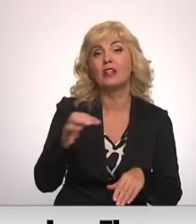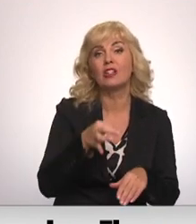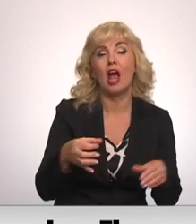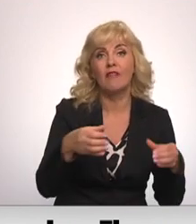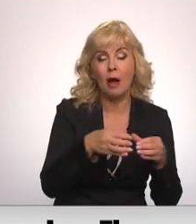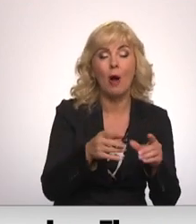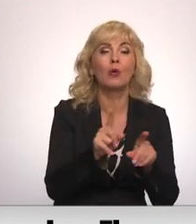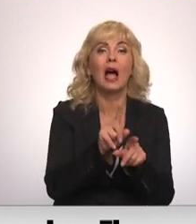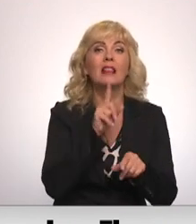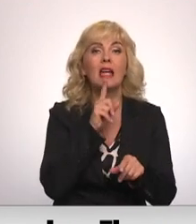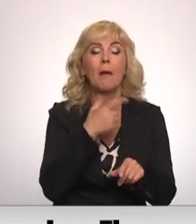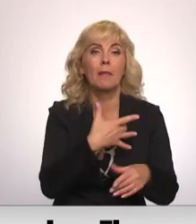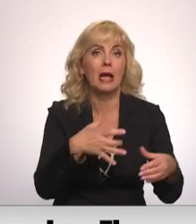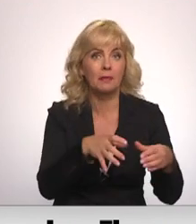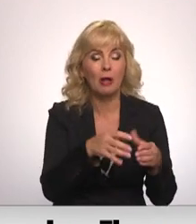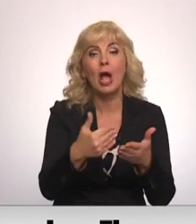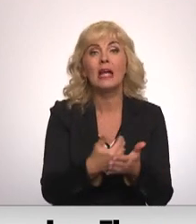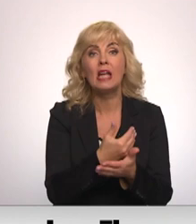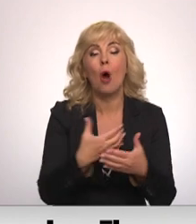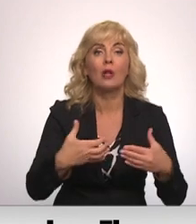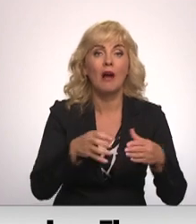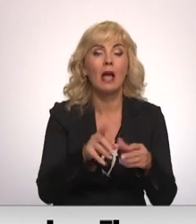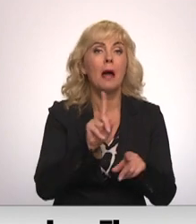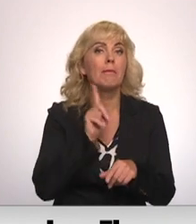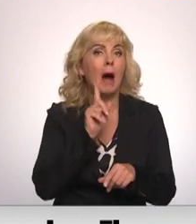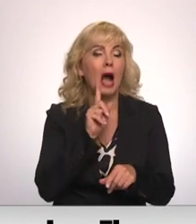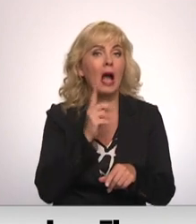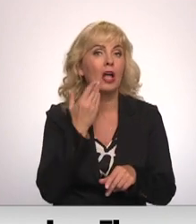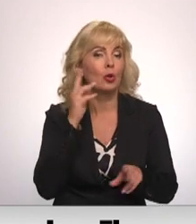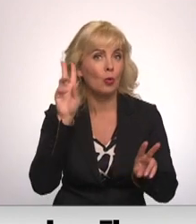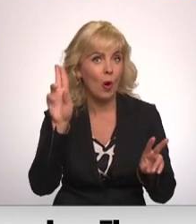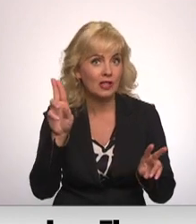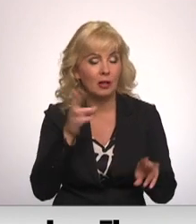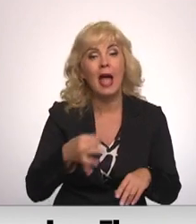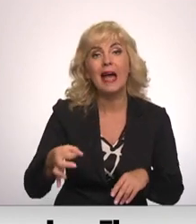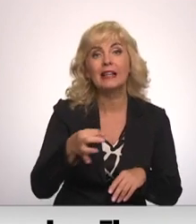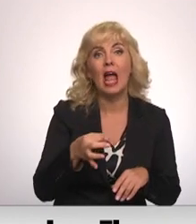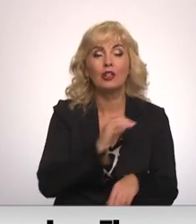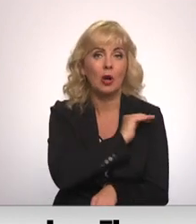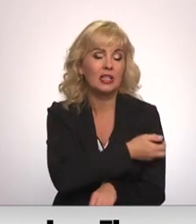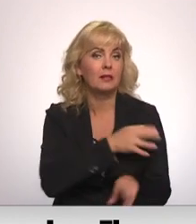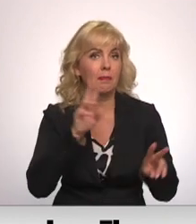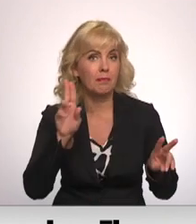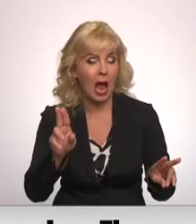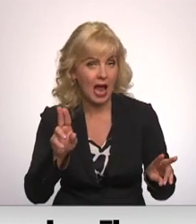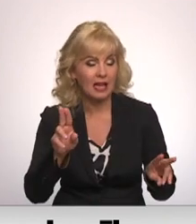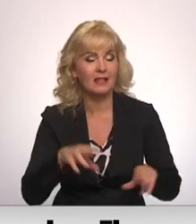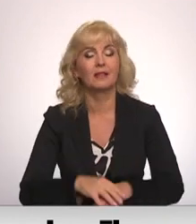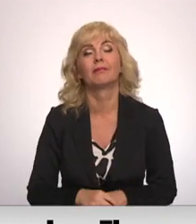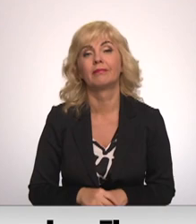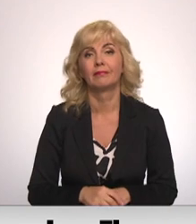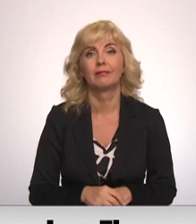Liepājas partiju. Jaunajai apvienībai dots pagaidu nosaukums – reģionu spēks. Plašāk par kongresā lemto Madara